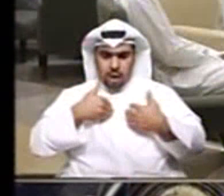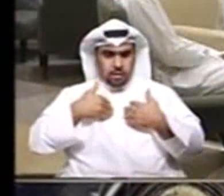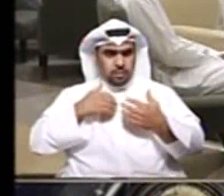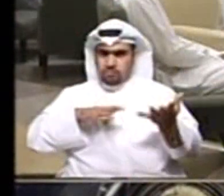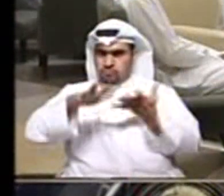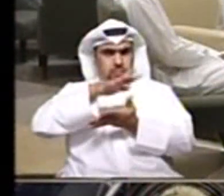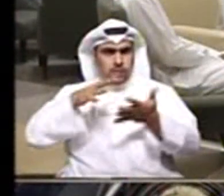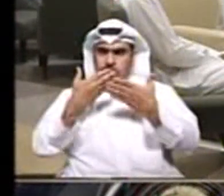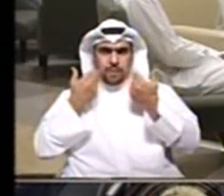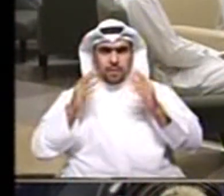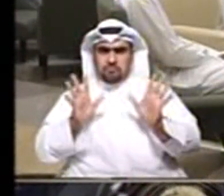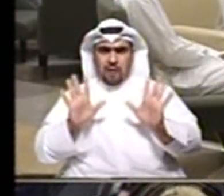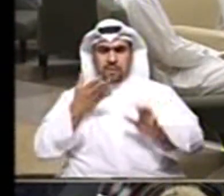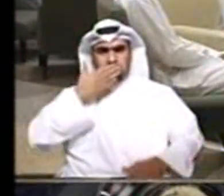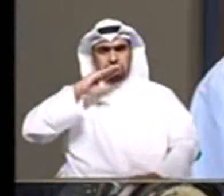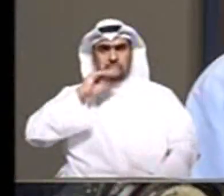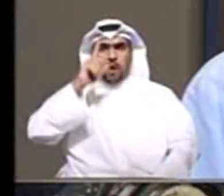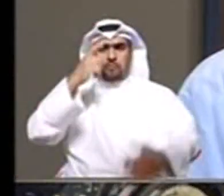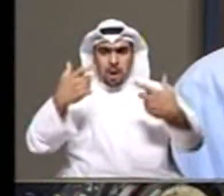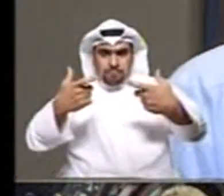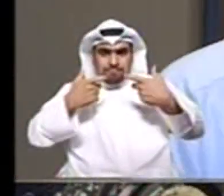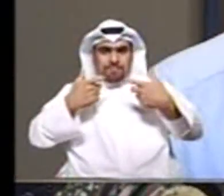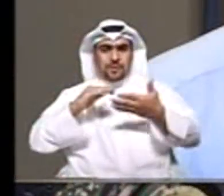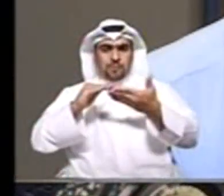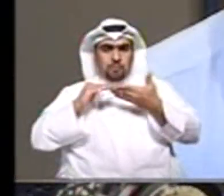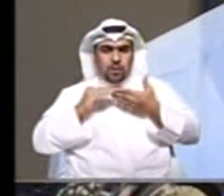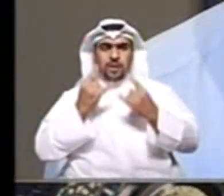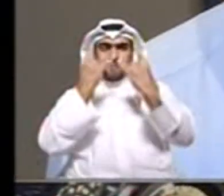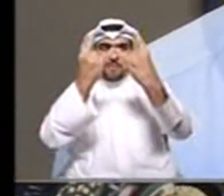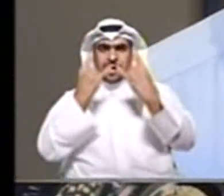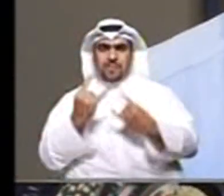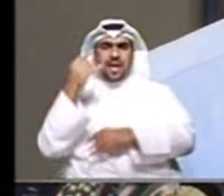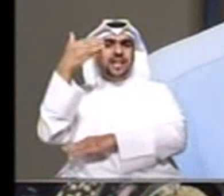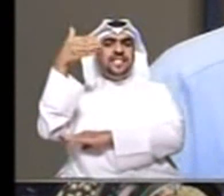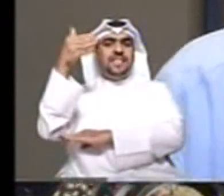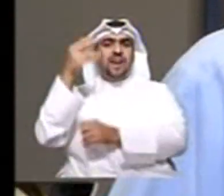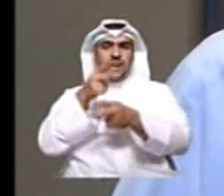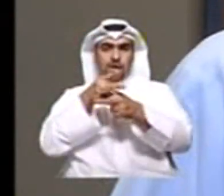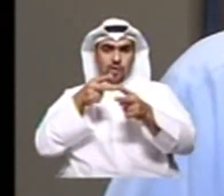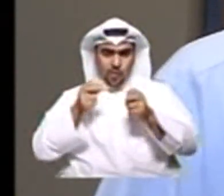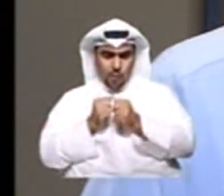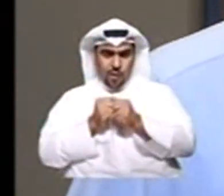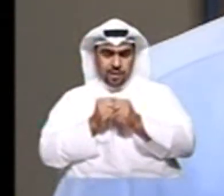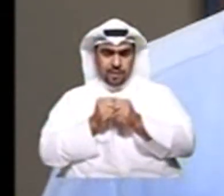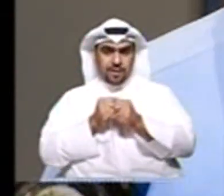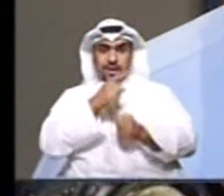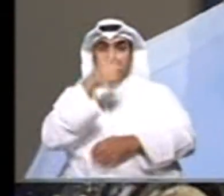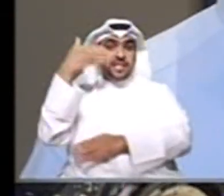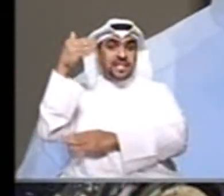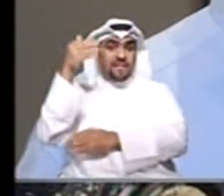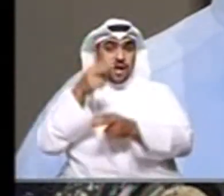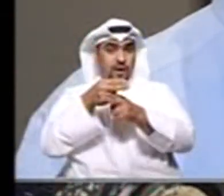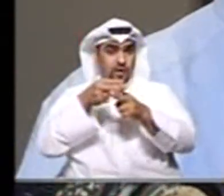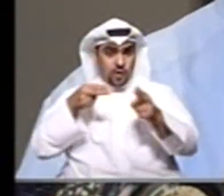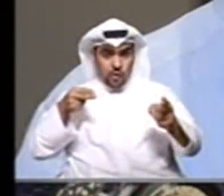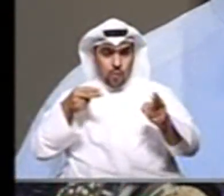ويسر رغم الأحداث الأخيرة. السفارة ما قصرت معانا من بداية الأزمة، وكانوا متواصلين معانا أول بأول، خصوصا حنا